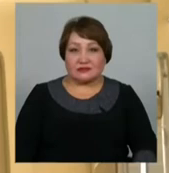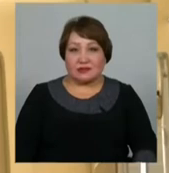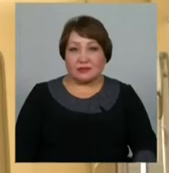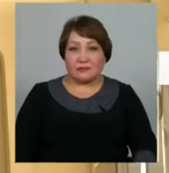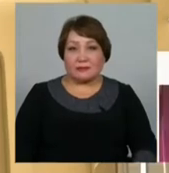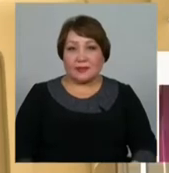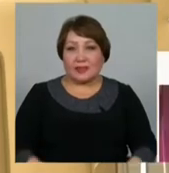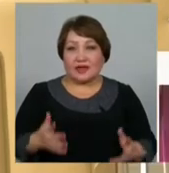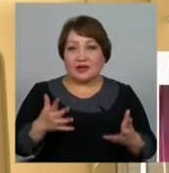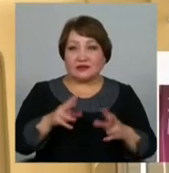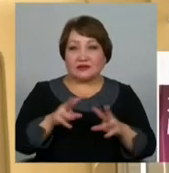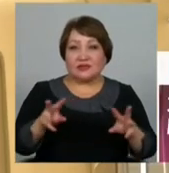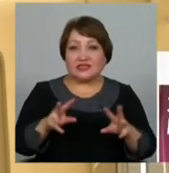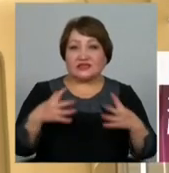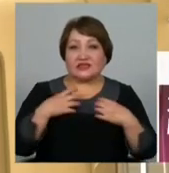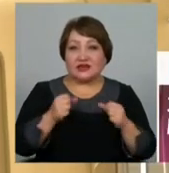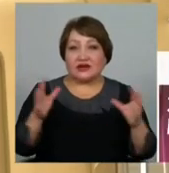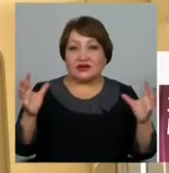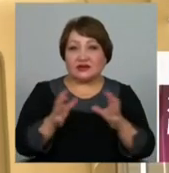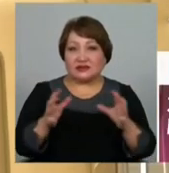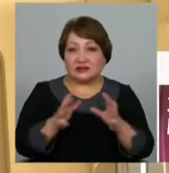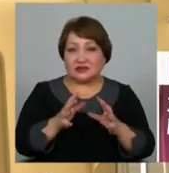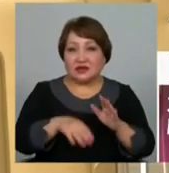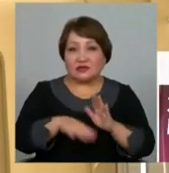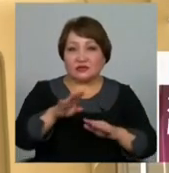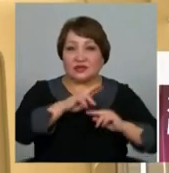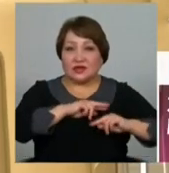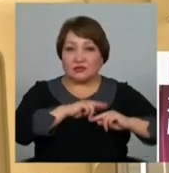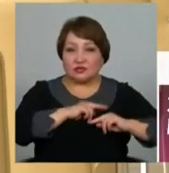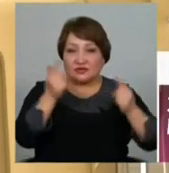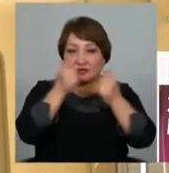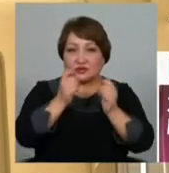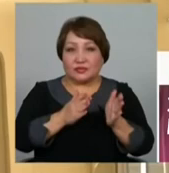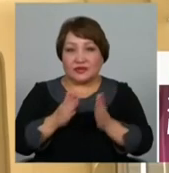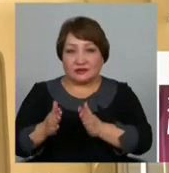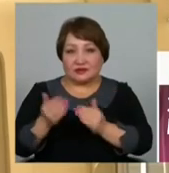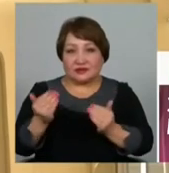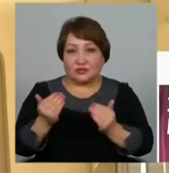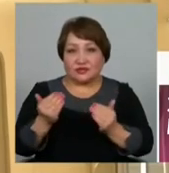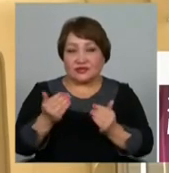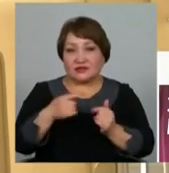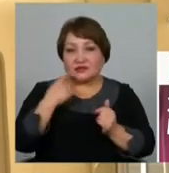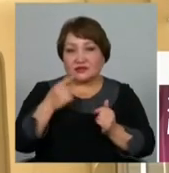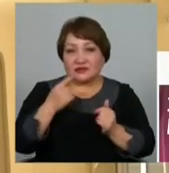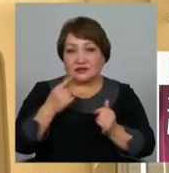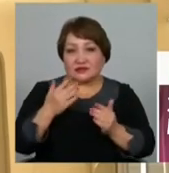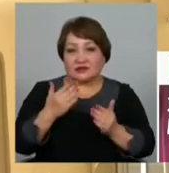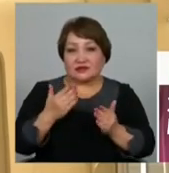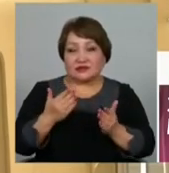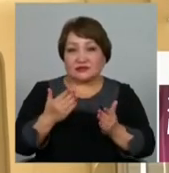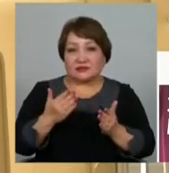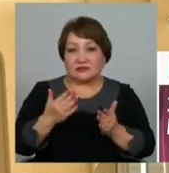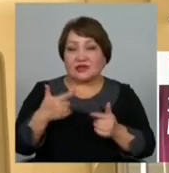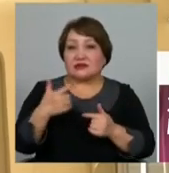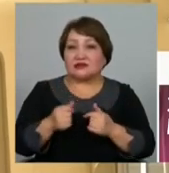Призвали Министерство здравоохранения усилить работу информационного порядка по вакцинации. Это сегодня озвучила депутат Мажилиса парламента,